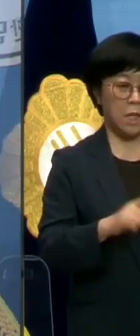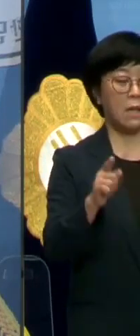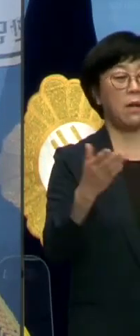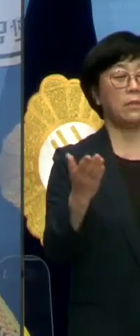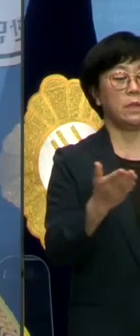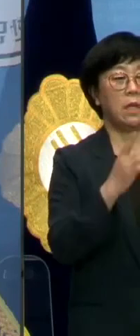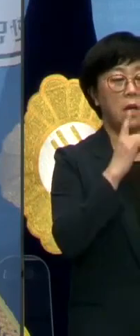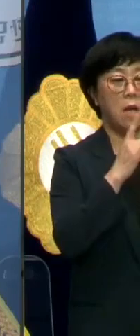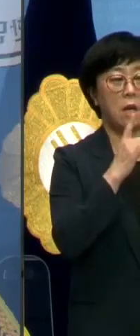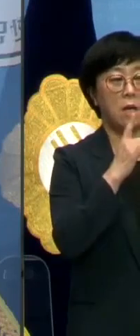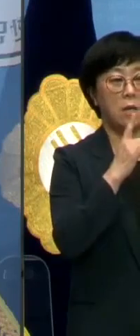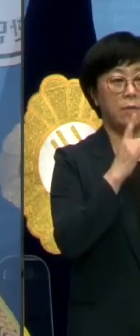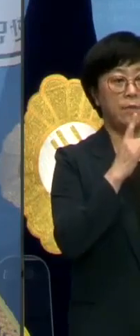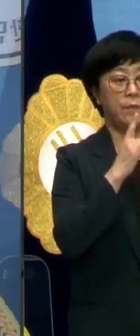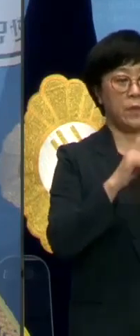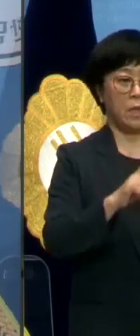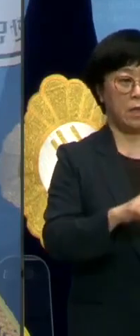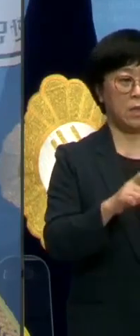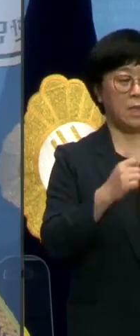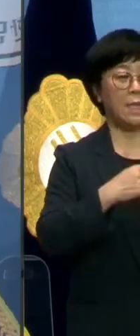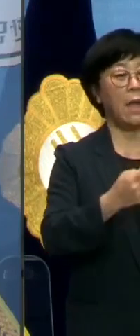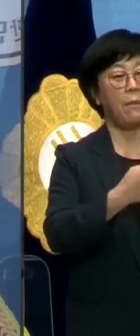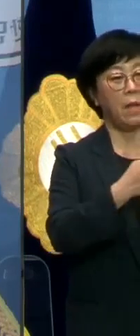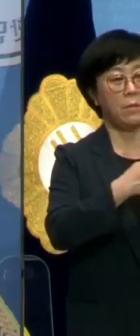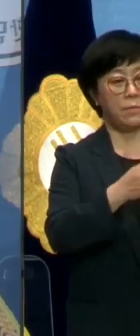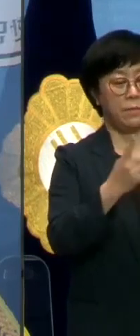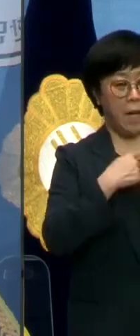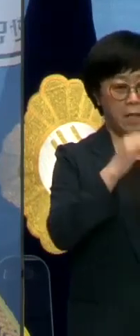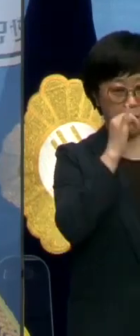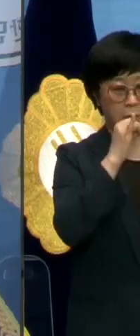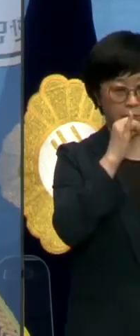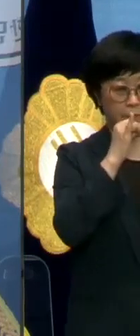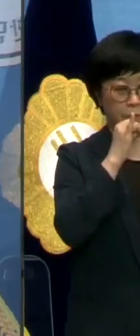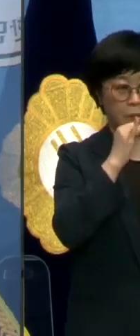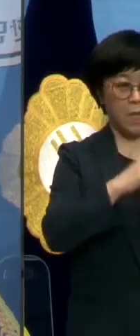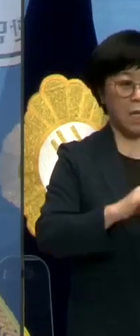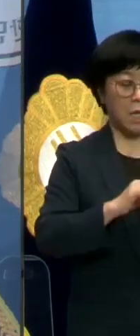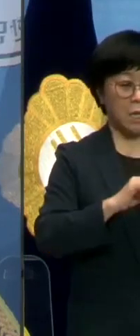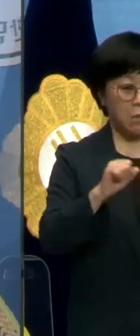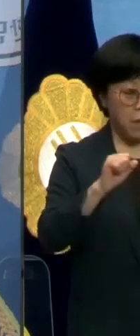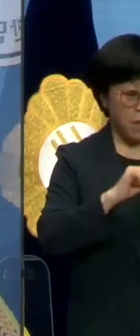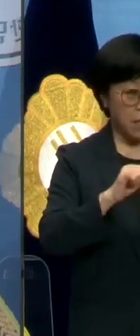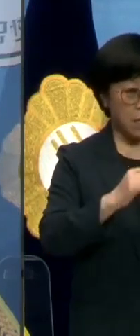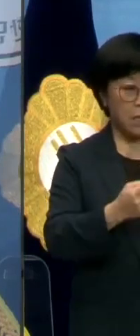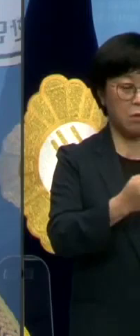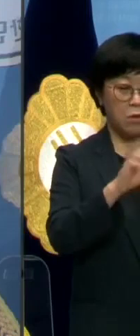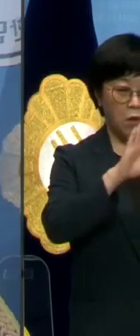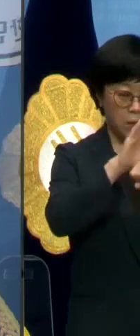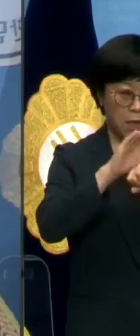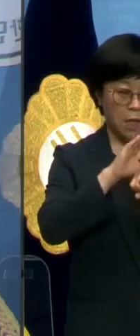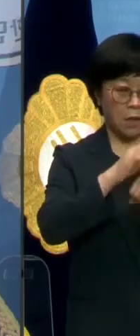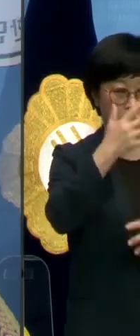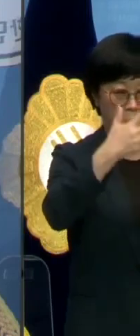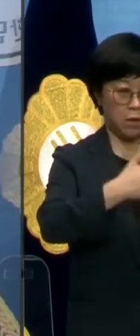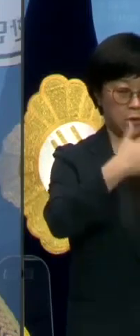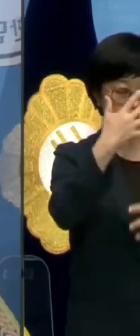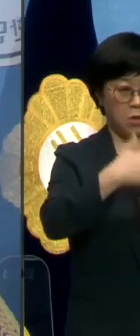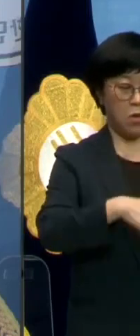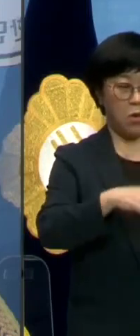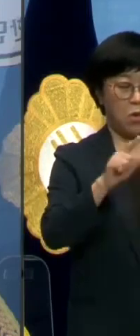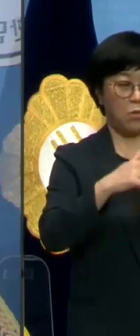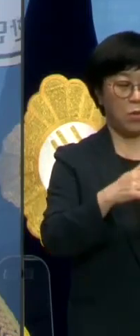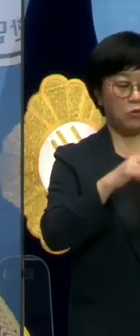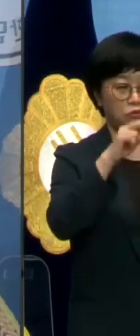1합시다 캠페인을 대대적으로 펼쳐왔다. 캠페인과 관련한 동영상에는 구독